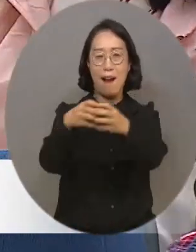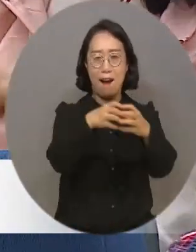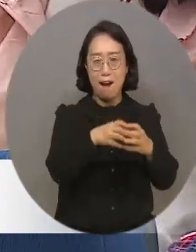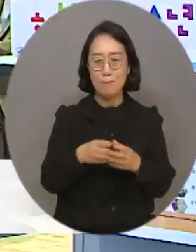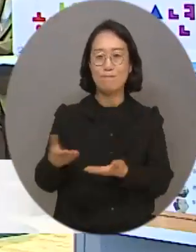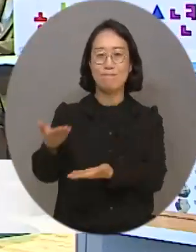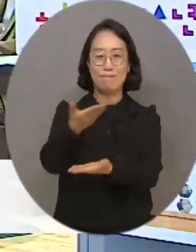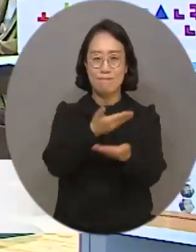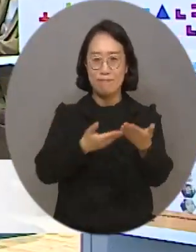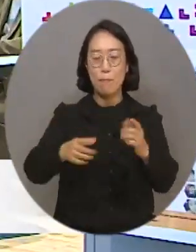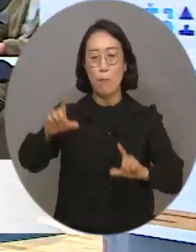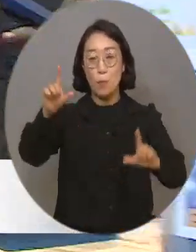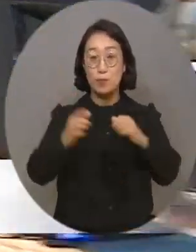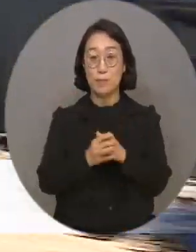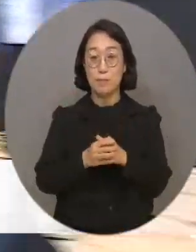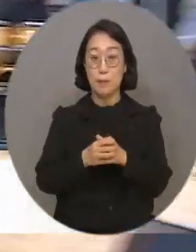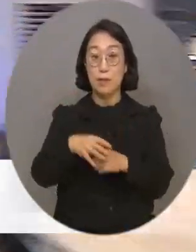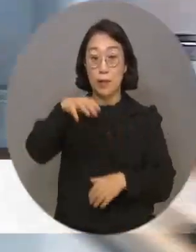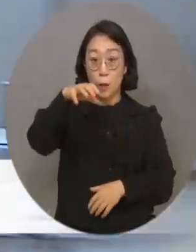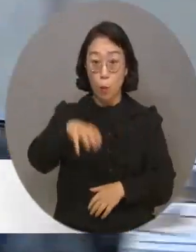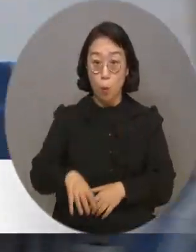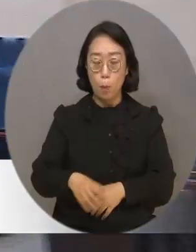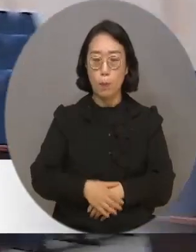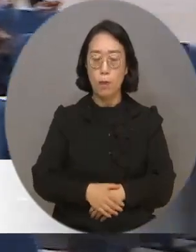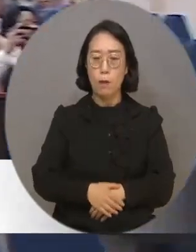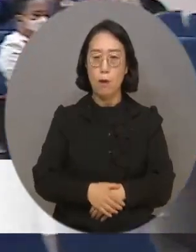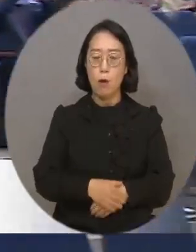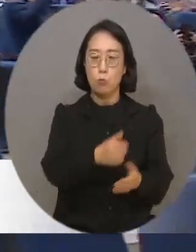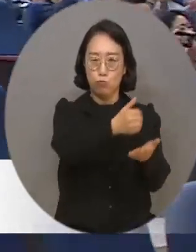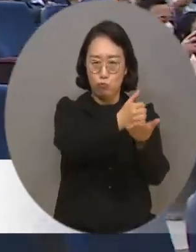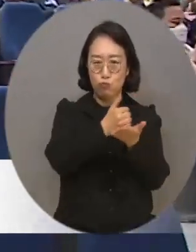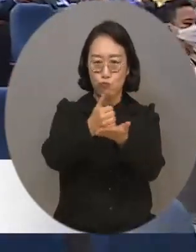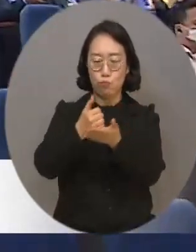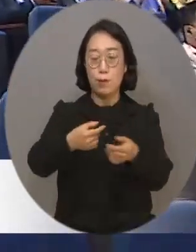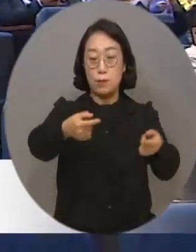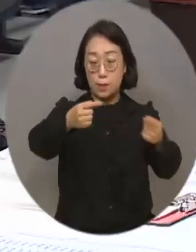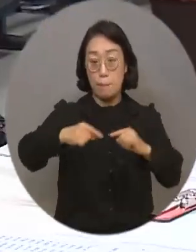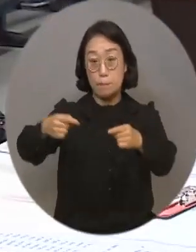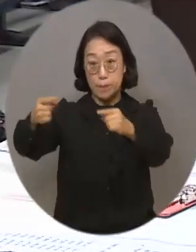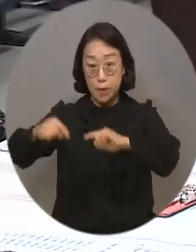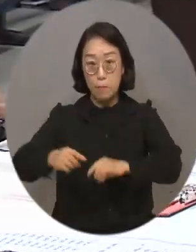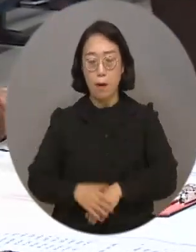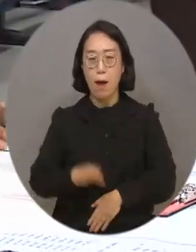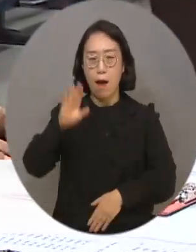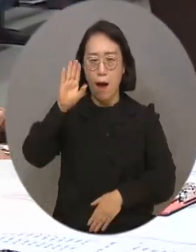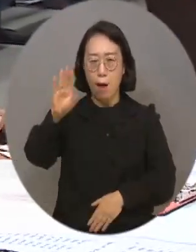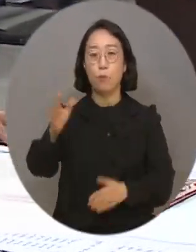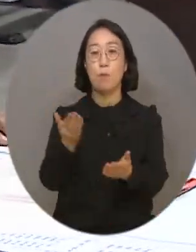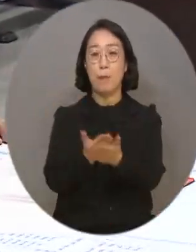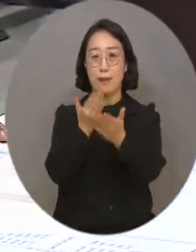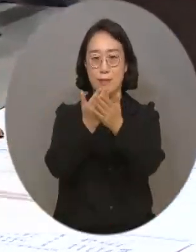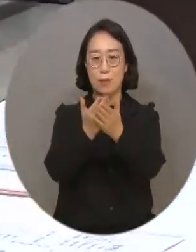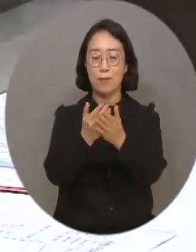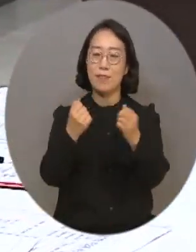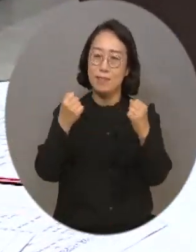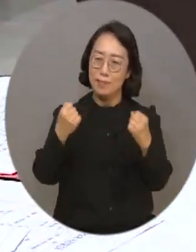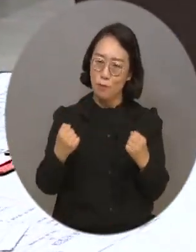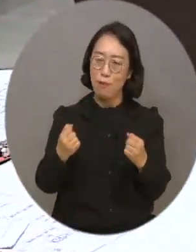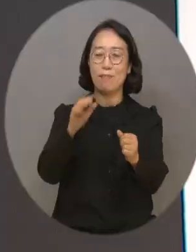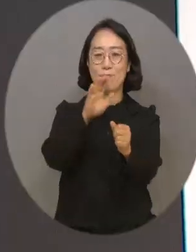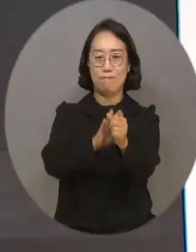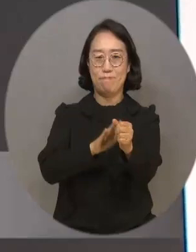가졌습니다. 이 자리에는 각계각층의 내빈들이 자리에 함께하며 앞으로의 발전을 응원하기도